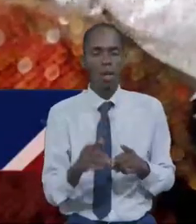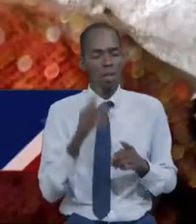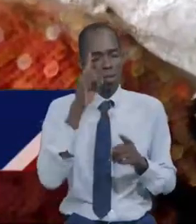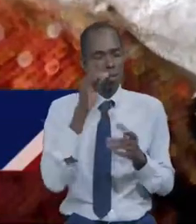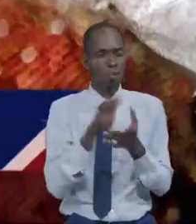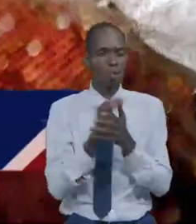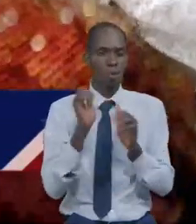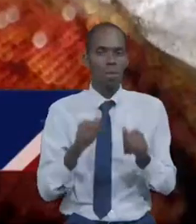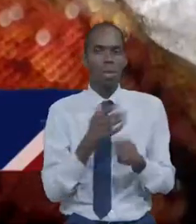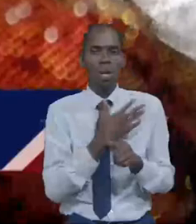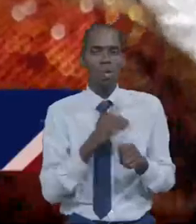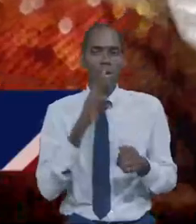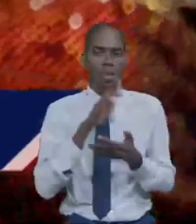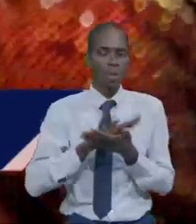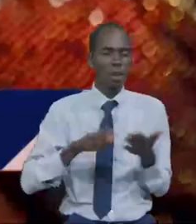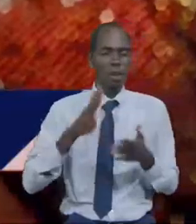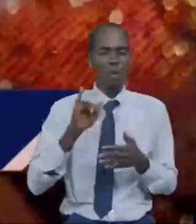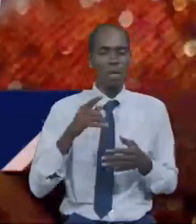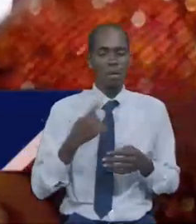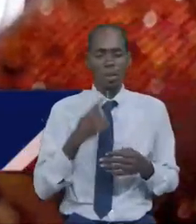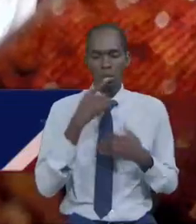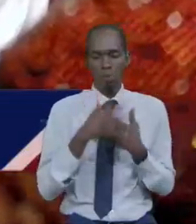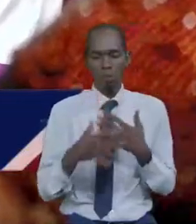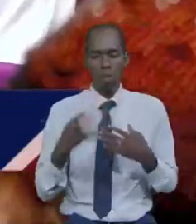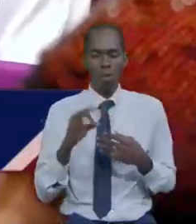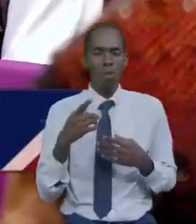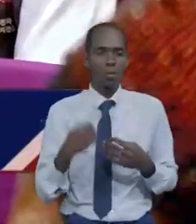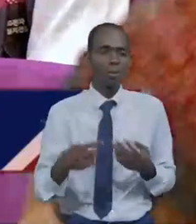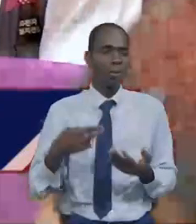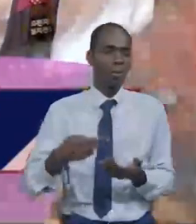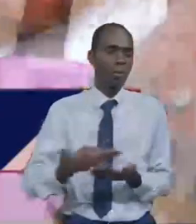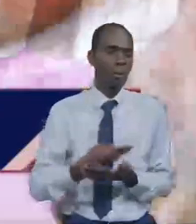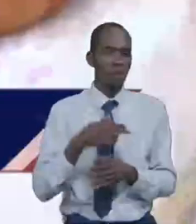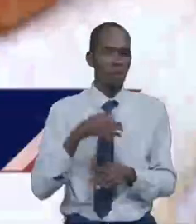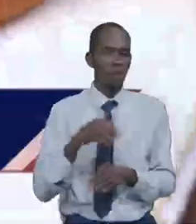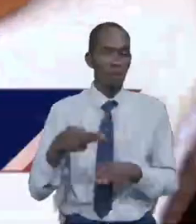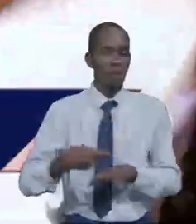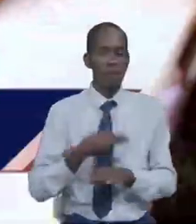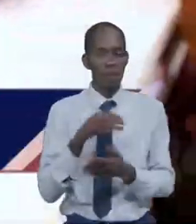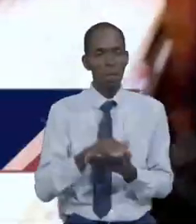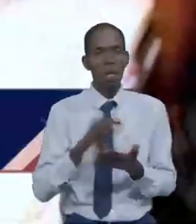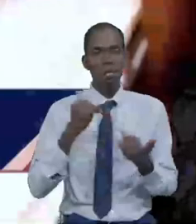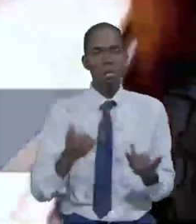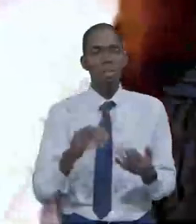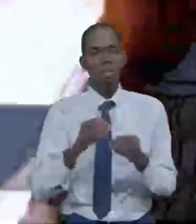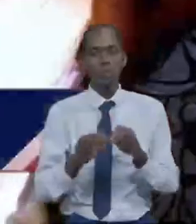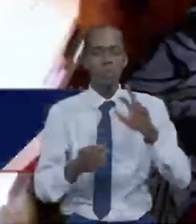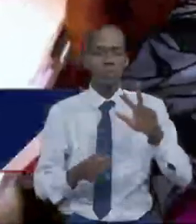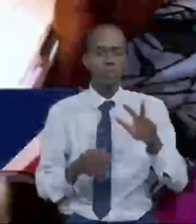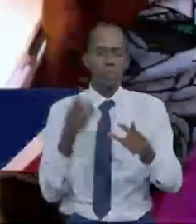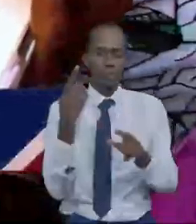êtes purifiés par le sang de l'agneau, la véracité d'un saint fiable et purifié. Et toi, c'est